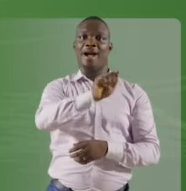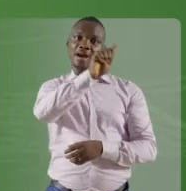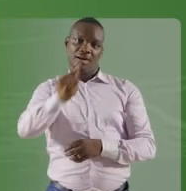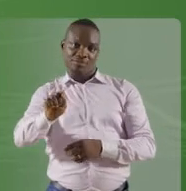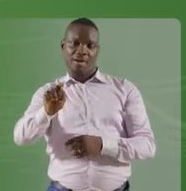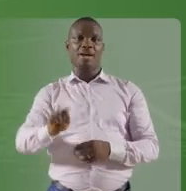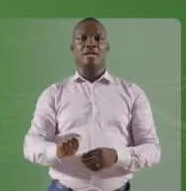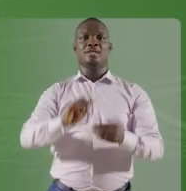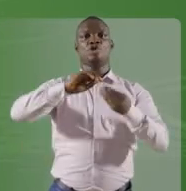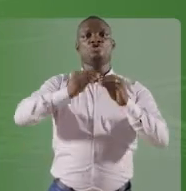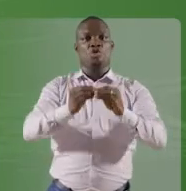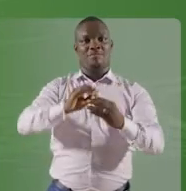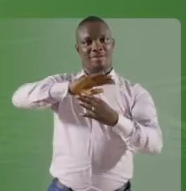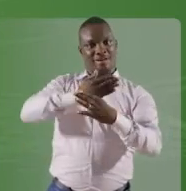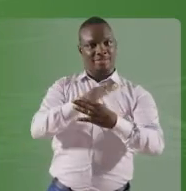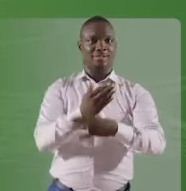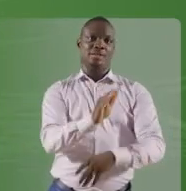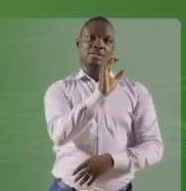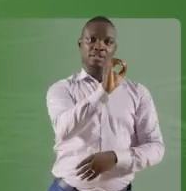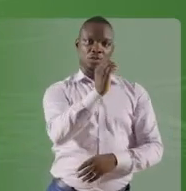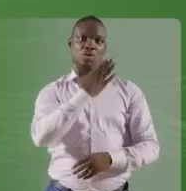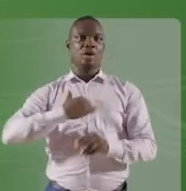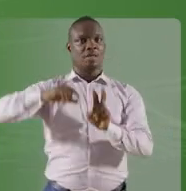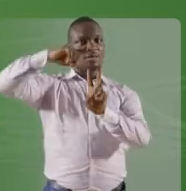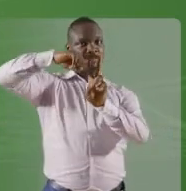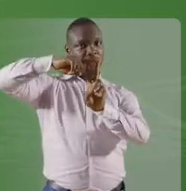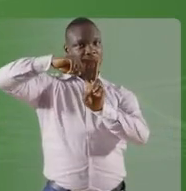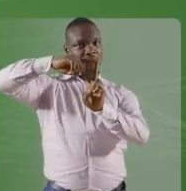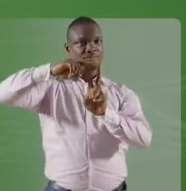compris entre 0 et pi,